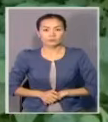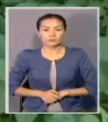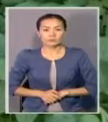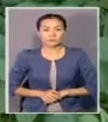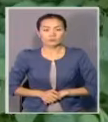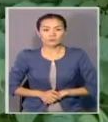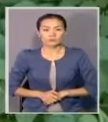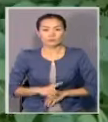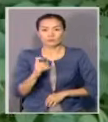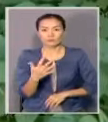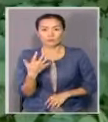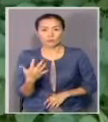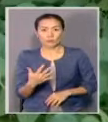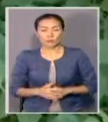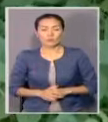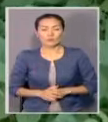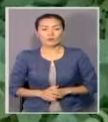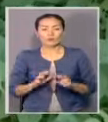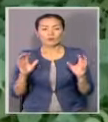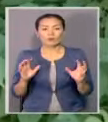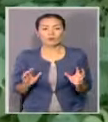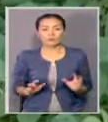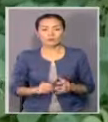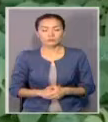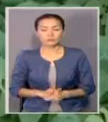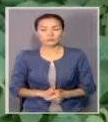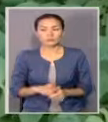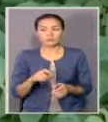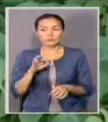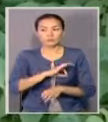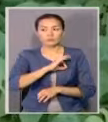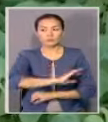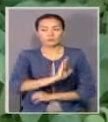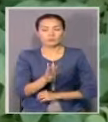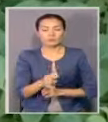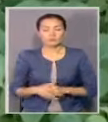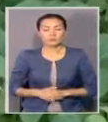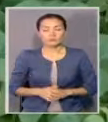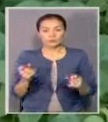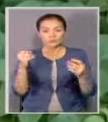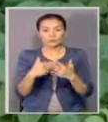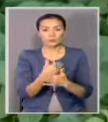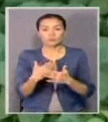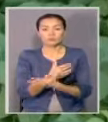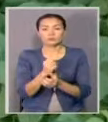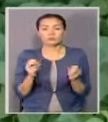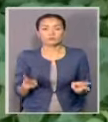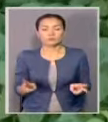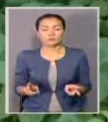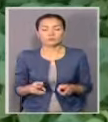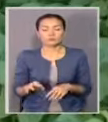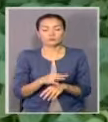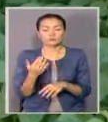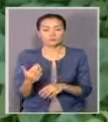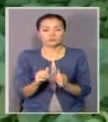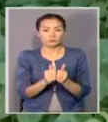қылмыстық кодекстің 105-ші және 99-ші баптарына сәйкес тергеу амалдары жүргізілуде. Алып алынған ақпараттарға сәйкес ерлі